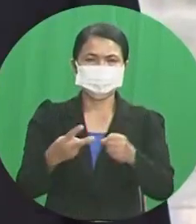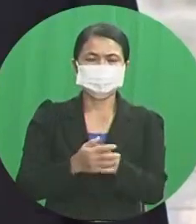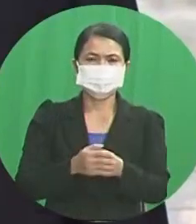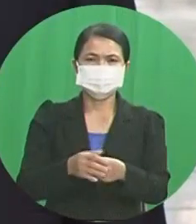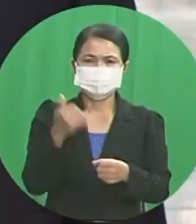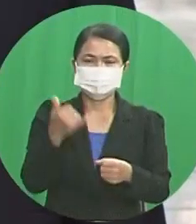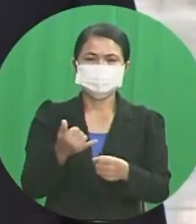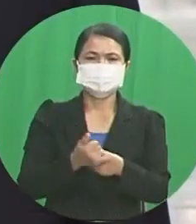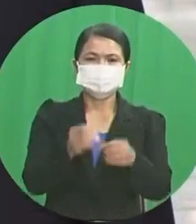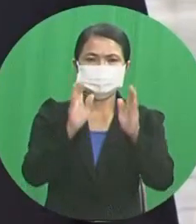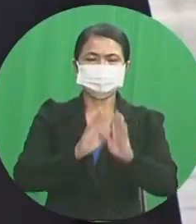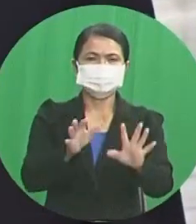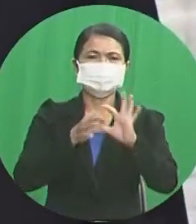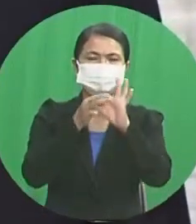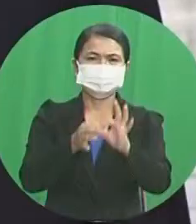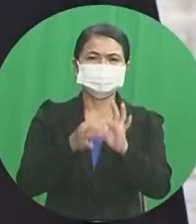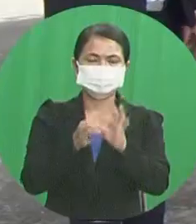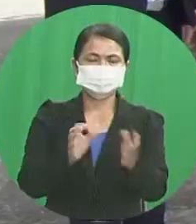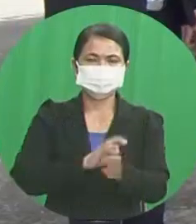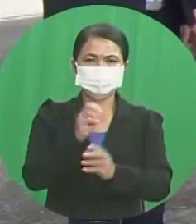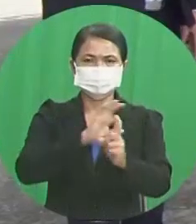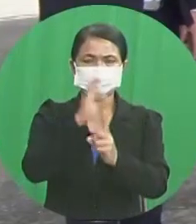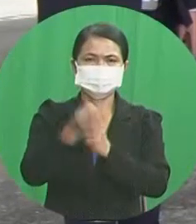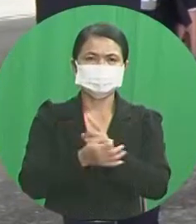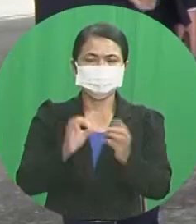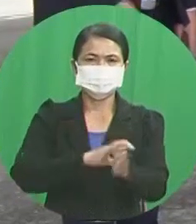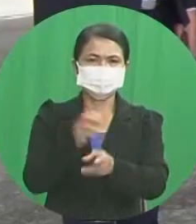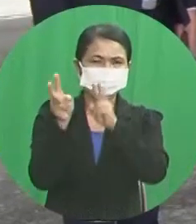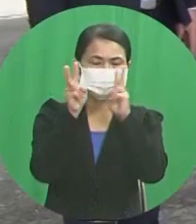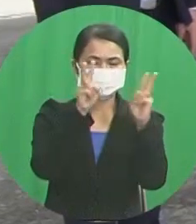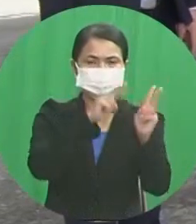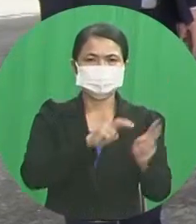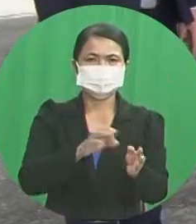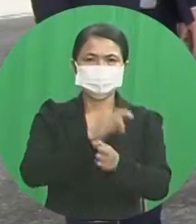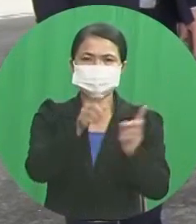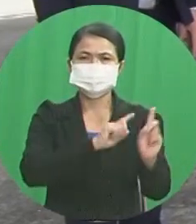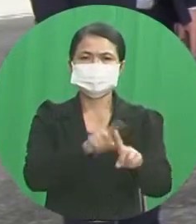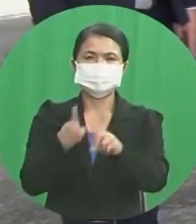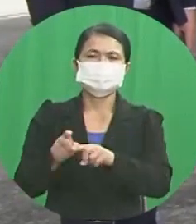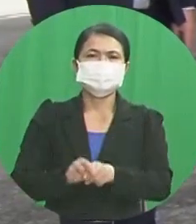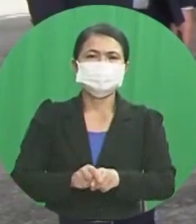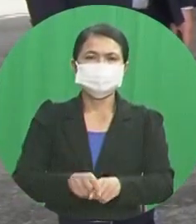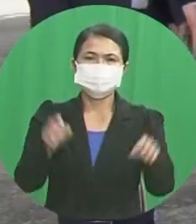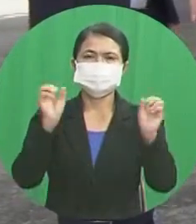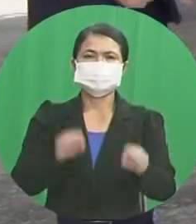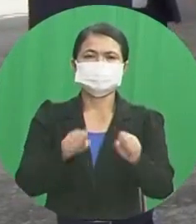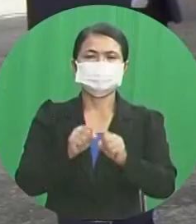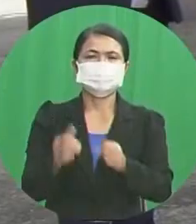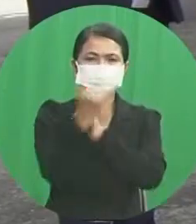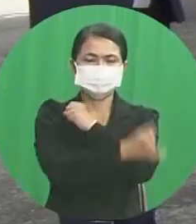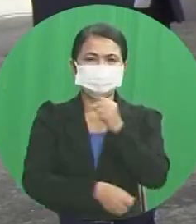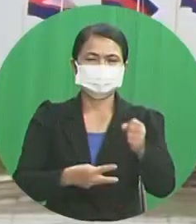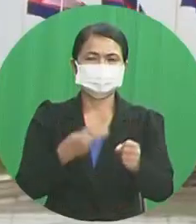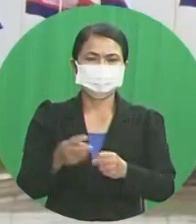ទី6ជំរុញកិច្ចសហប្រតិបត្តិការលើវិស័យវប្បធម៌វិស័យទេសចរនិងវិស័យដទៃទៀតដែលជាសក្តានុពលសម្រាប់ប្រទេសទាំង